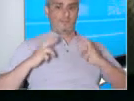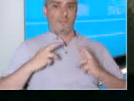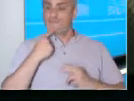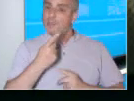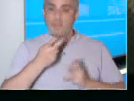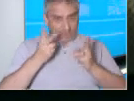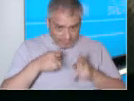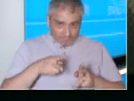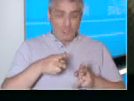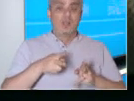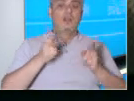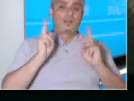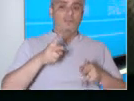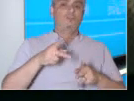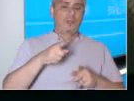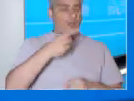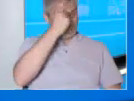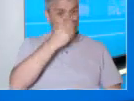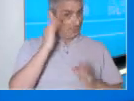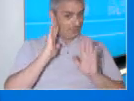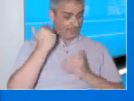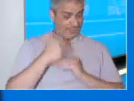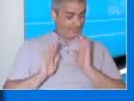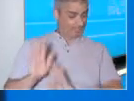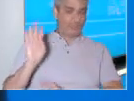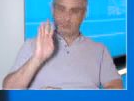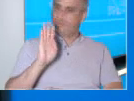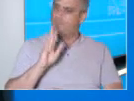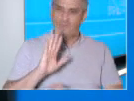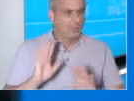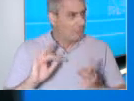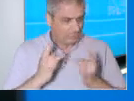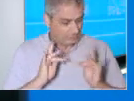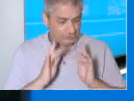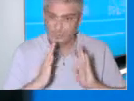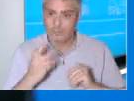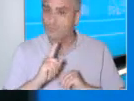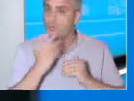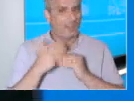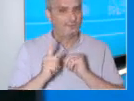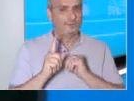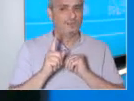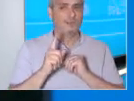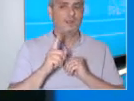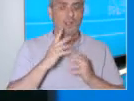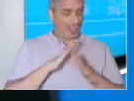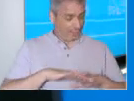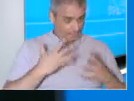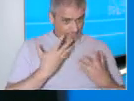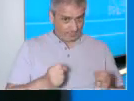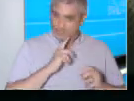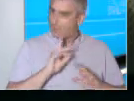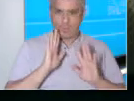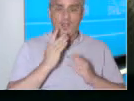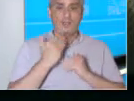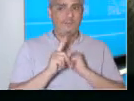כזאת תאפשר, תאפשר... למה, גדעון יפסיק לסנוע את ביבי? לא, היא לא יפסיק לסנוע את ביבי. כל המשקעים ייעלמו באותו יום. הוא לא יפסיק לסנוע את ביבי. האדמה תספוג אותם. הוא לא יפסיק לסנוע